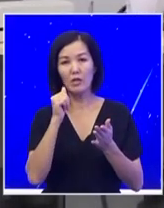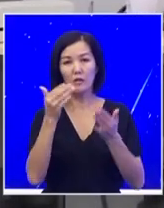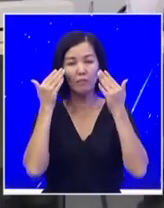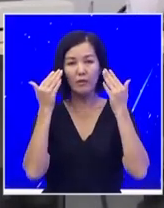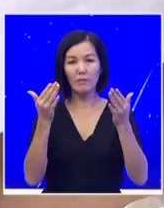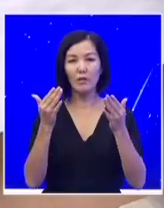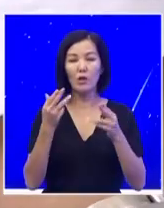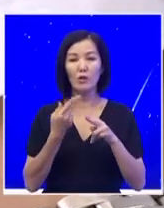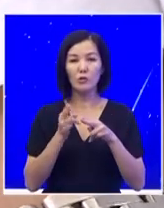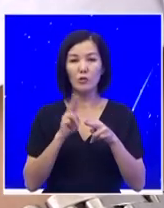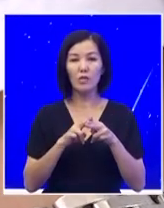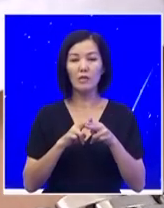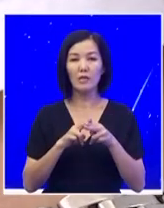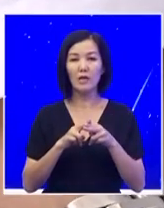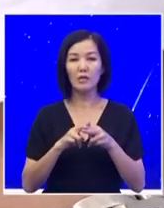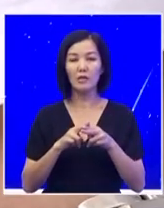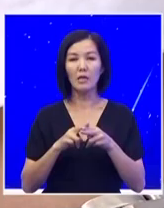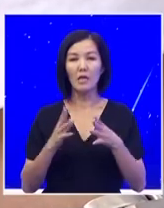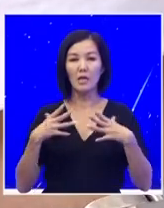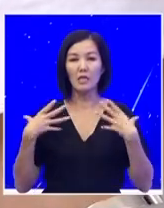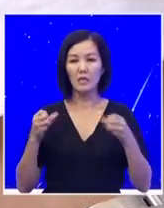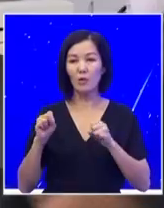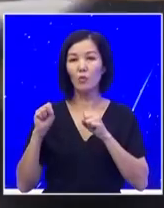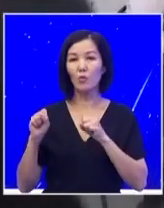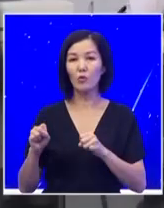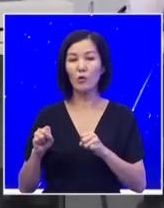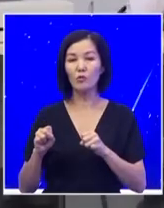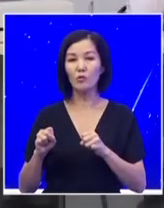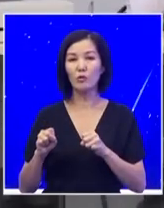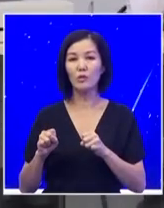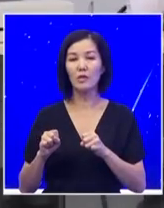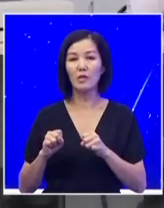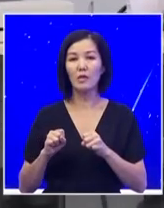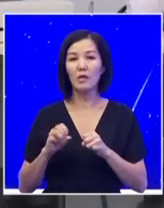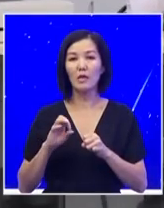сақтау негізінде үйде отырып, жаңағы броньдап, болмаса через